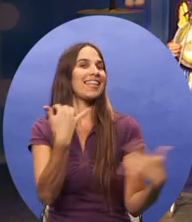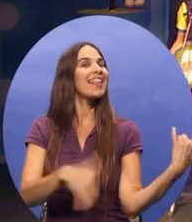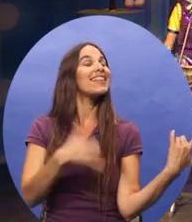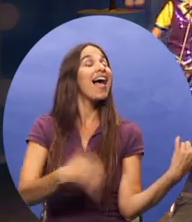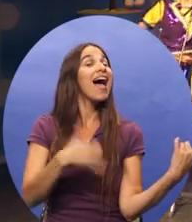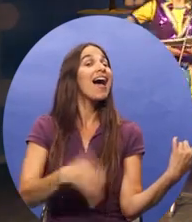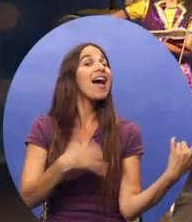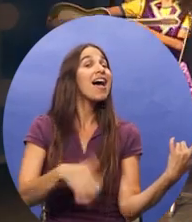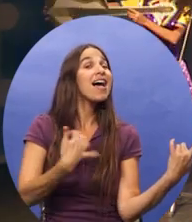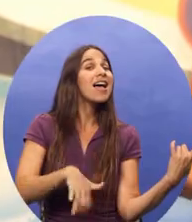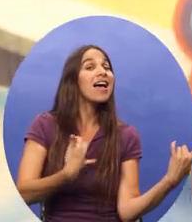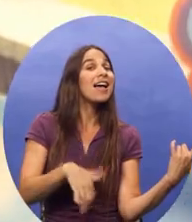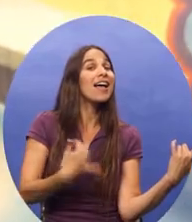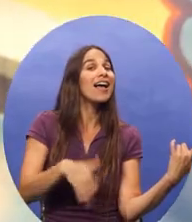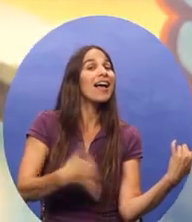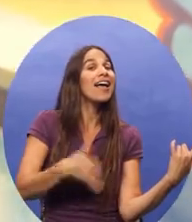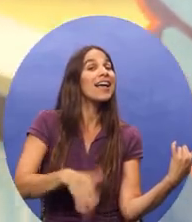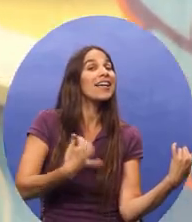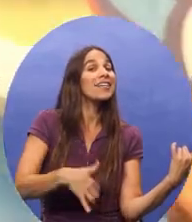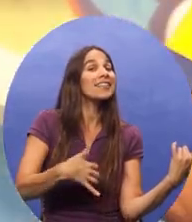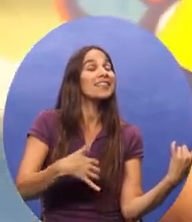זאת הגיטרה,